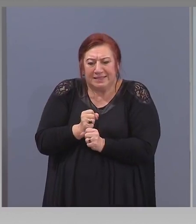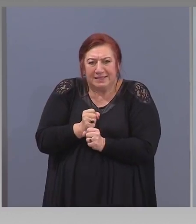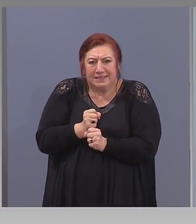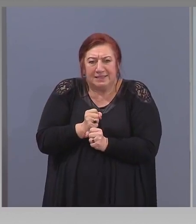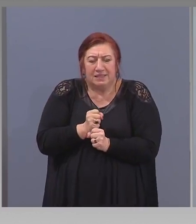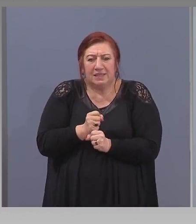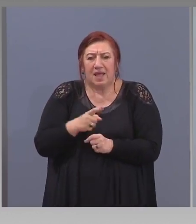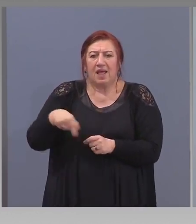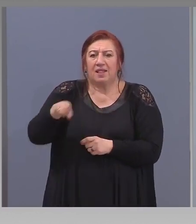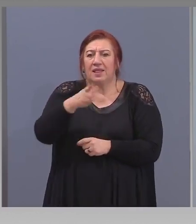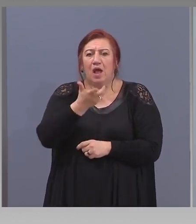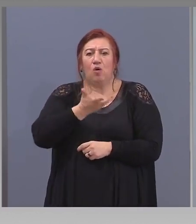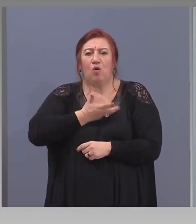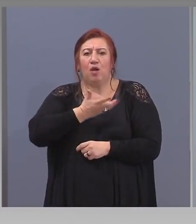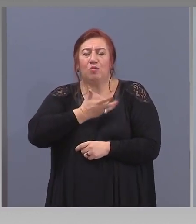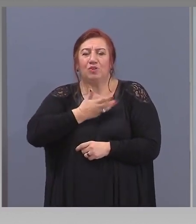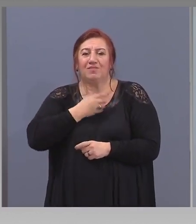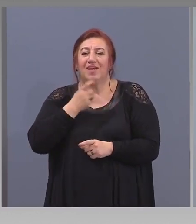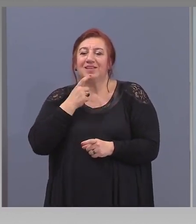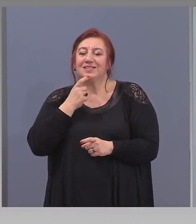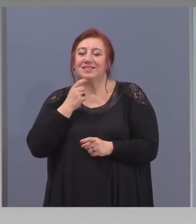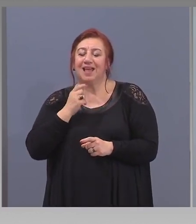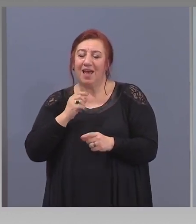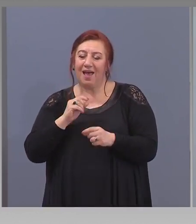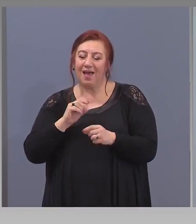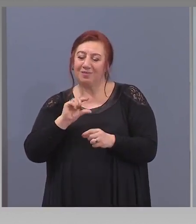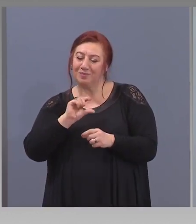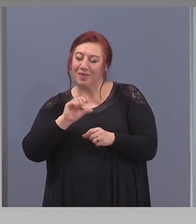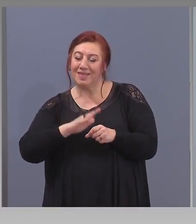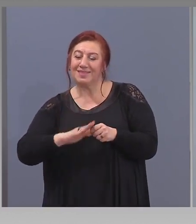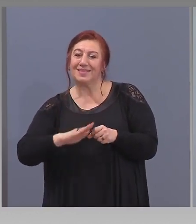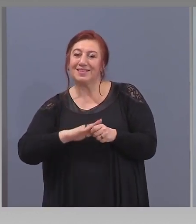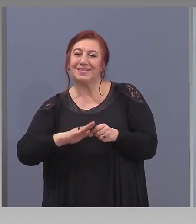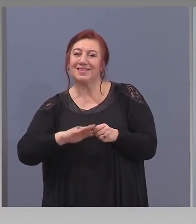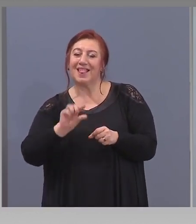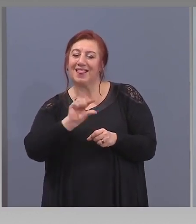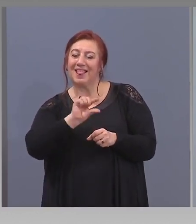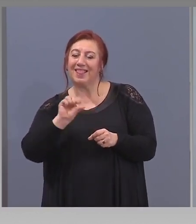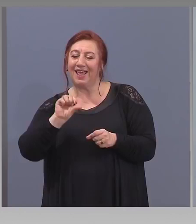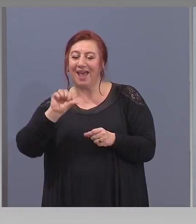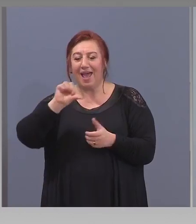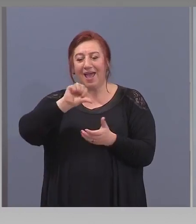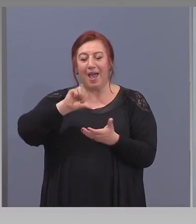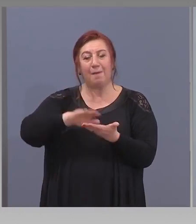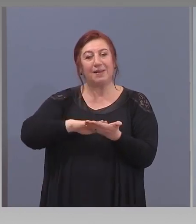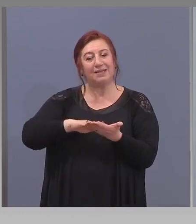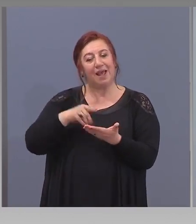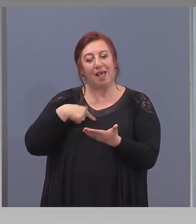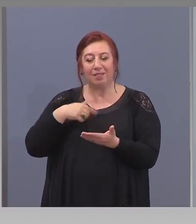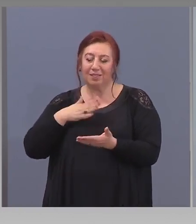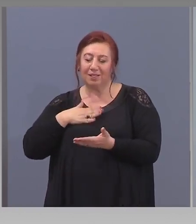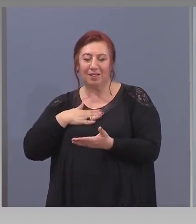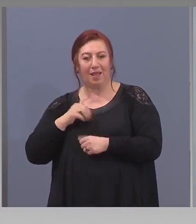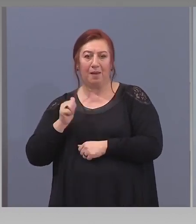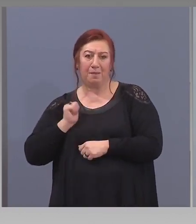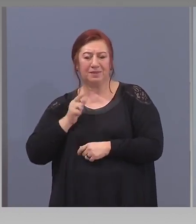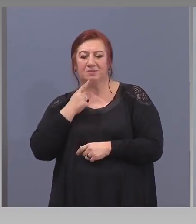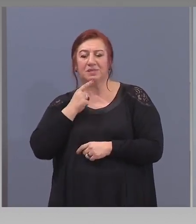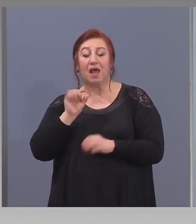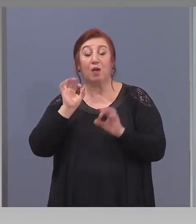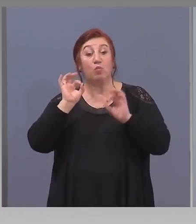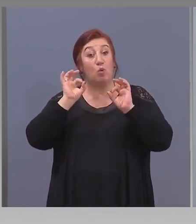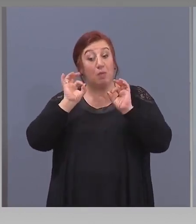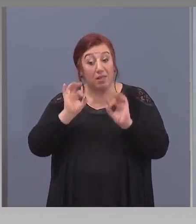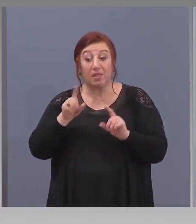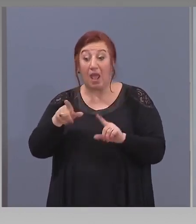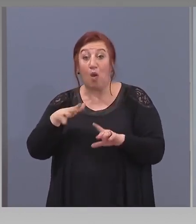ме подиграват, за мазнинката. Нали? Малката мазнинка, която има в държавата, да я пазиме за момента, в който